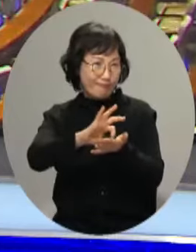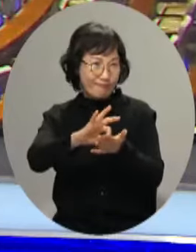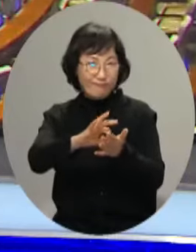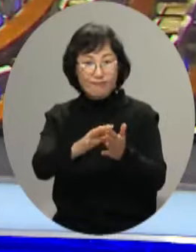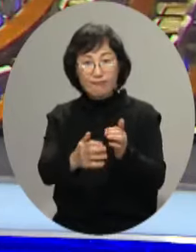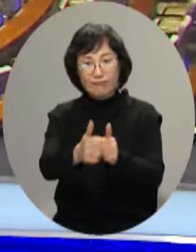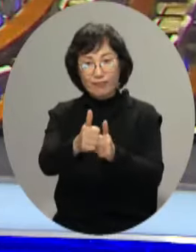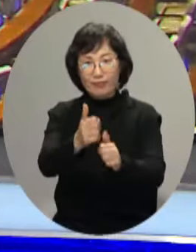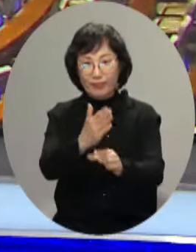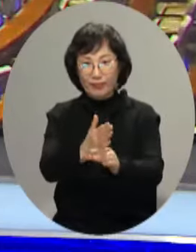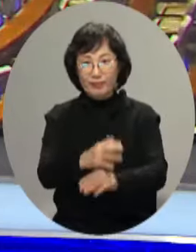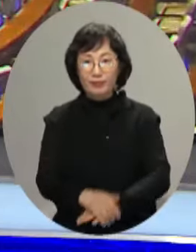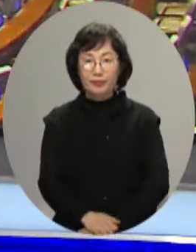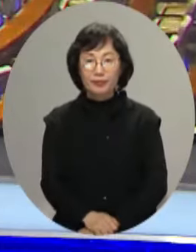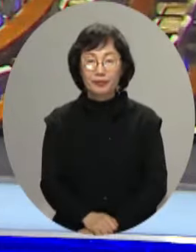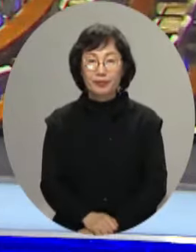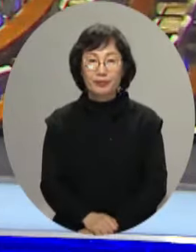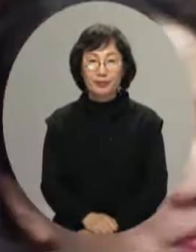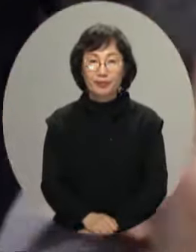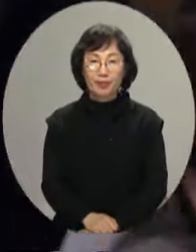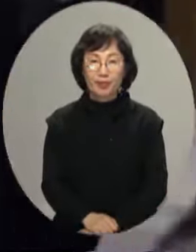기자입니다.